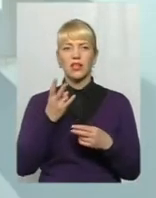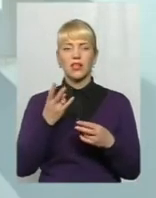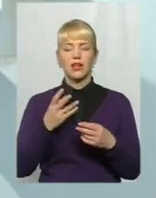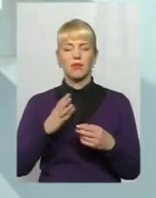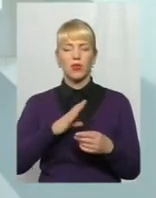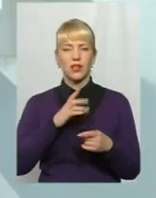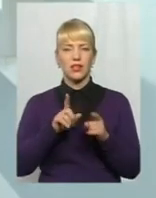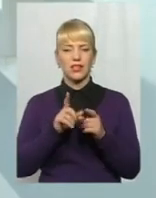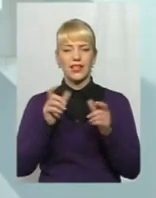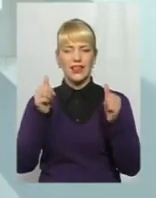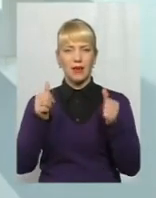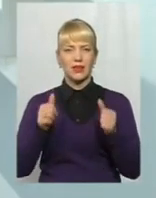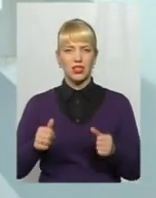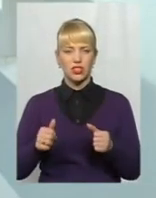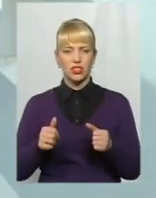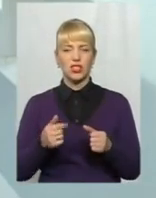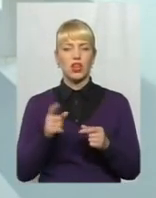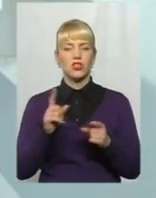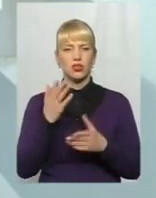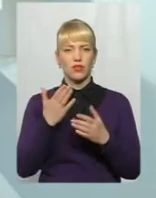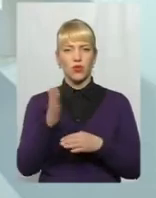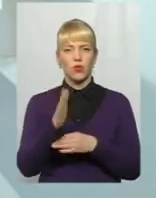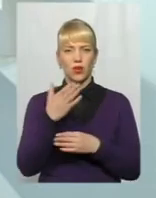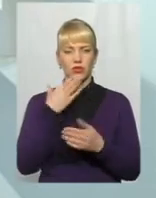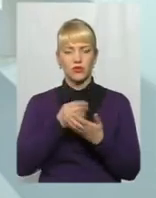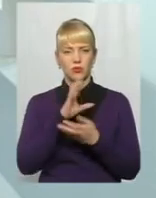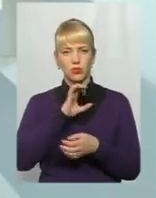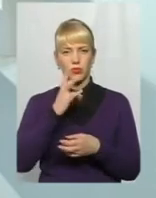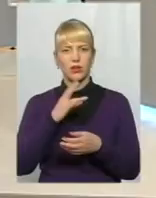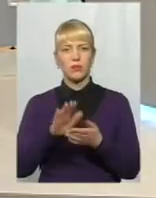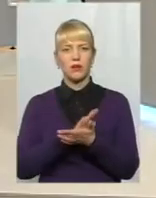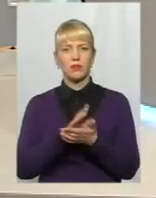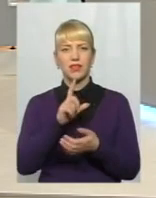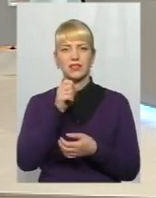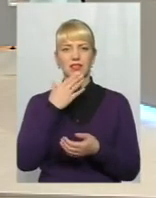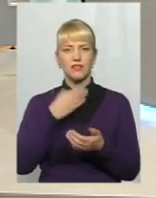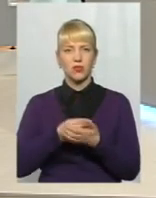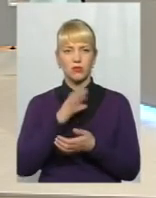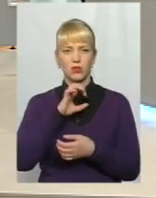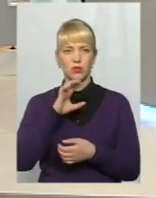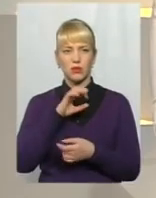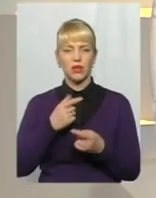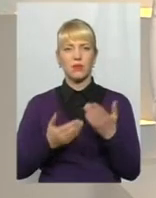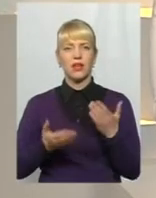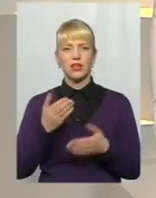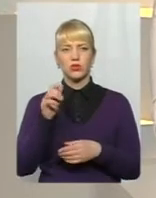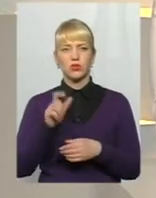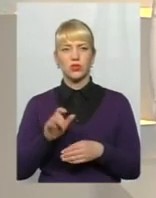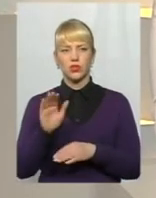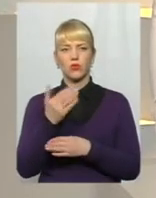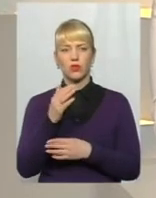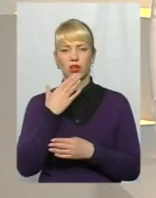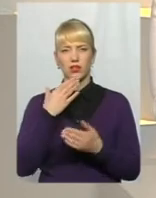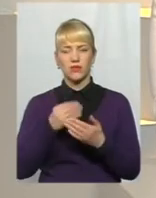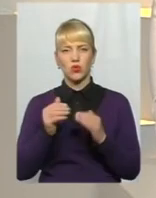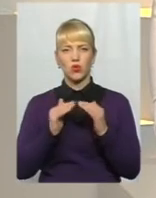але вони ж на другий день зникли, ці таблички, тобто людям це не добре. Тобто не давайте добре. Поставимо такий логічний наголос, якщо людина вигулює